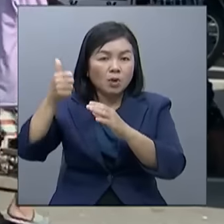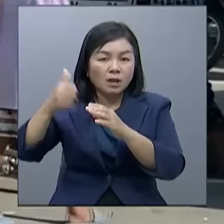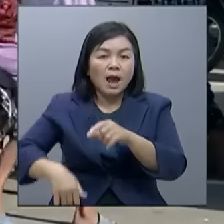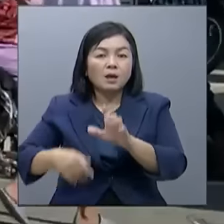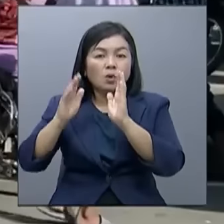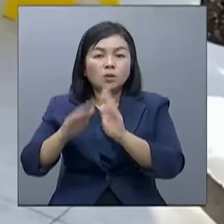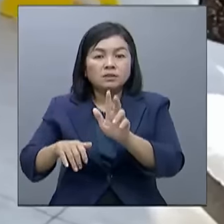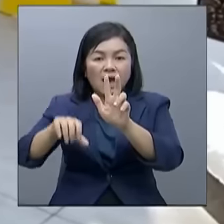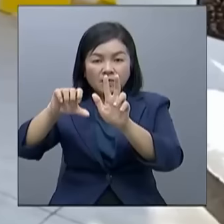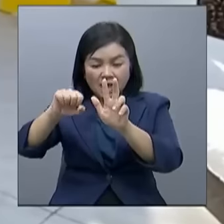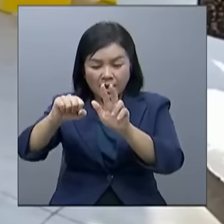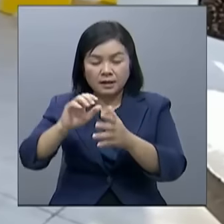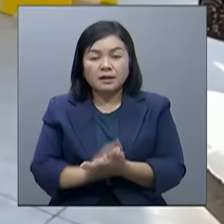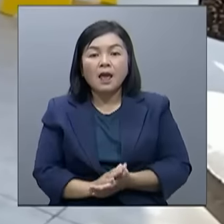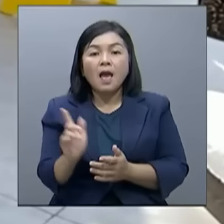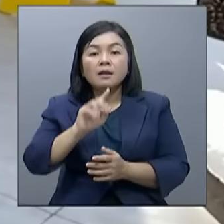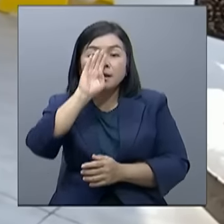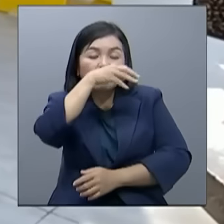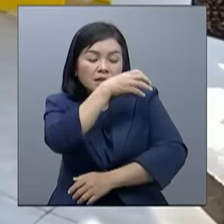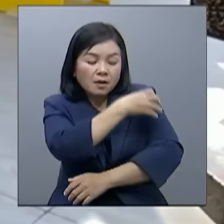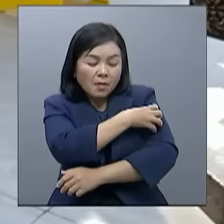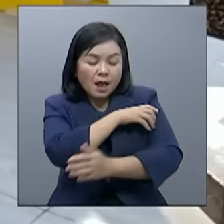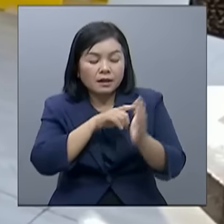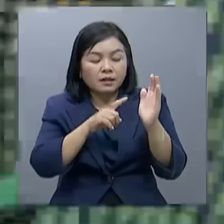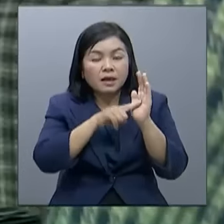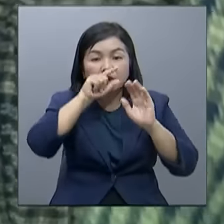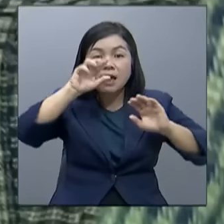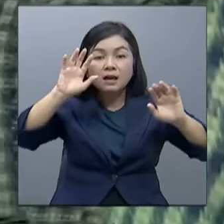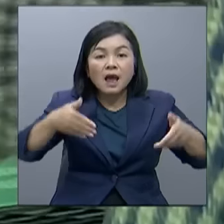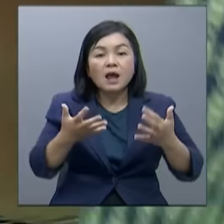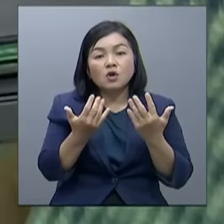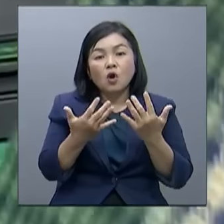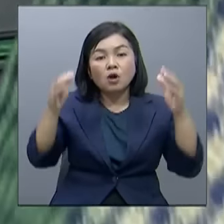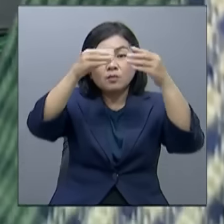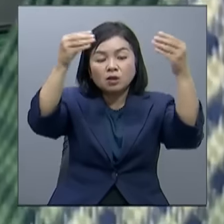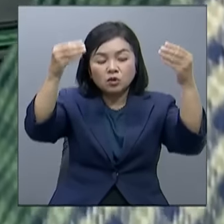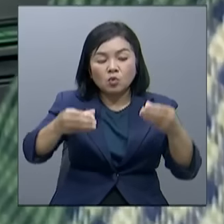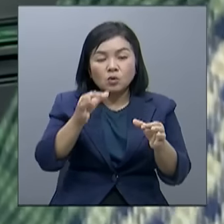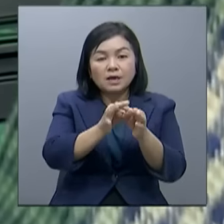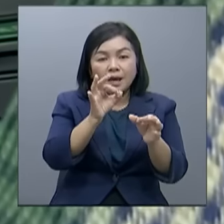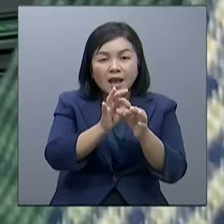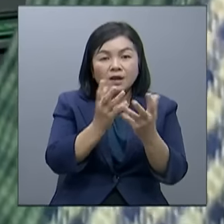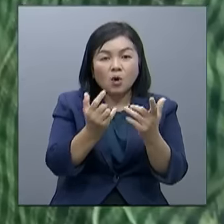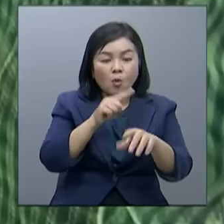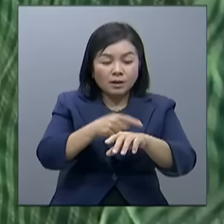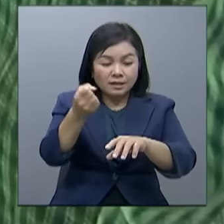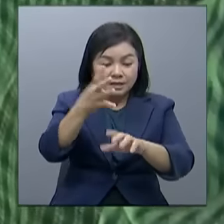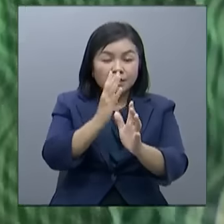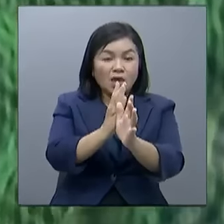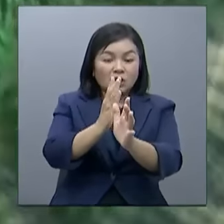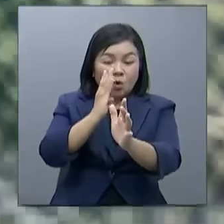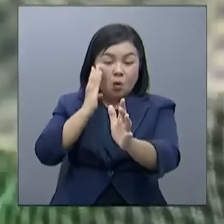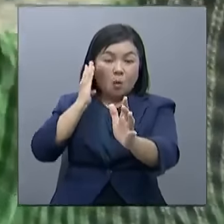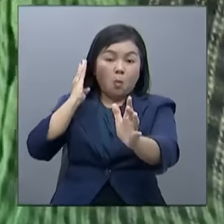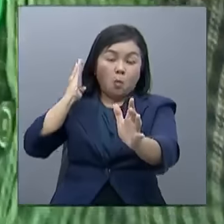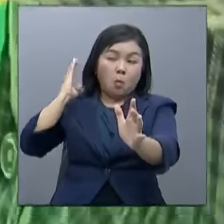ในเขตเทศบาลเมืองชัยนาทค่ะมีคนนับร้อยไปรอกดเงินที่ตู้ ATM ของธนาคารตั้งแต่ตีสี่ค่ะถนนยา